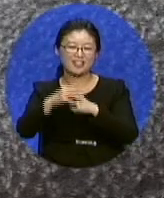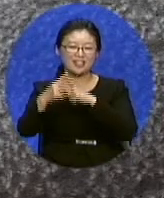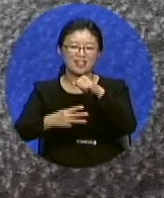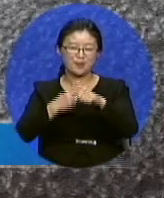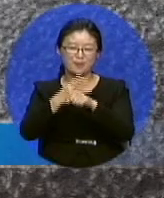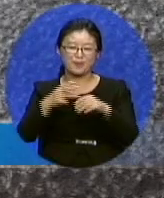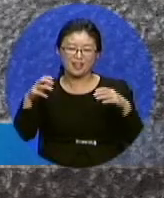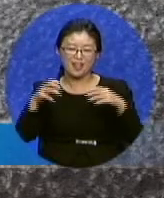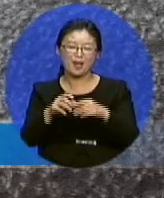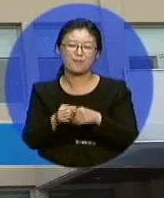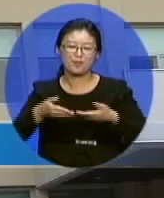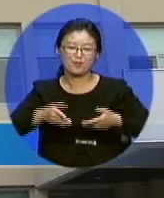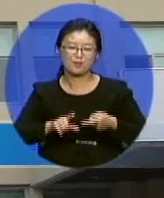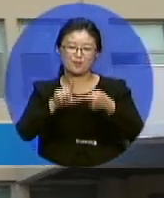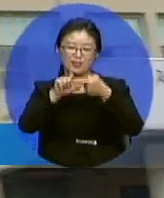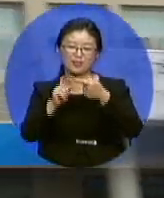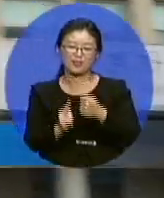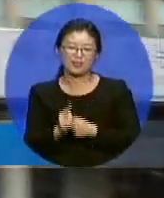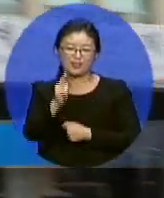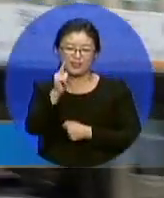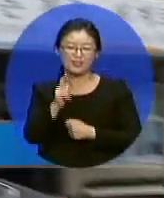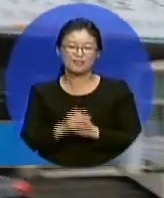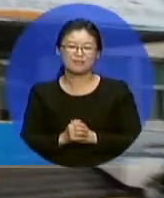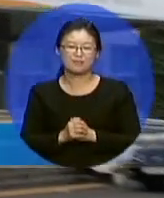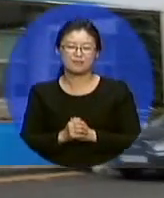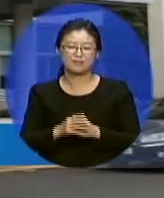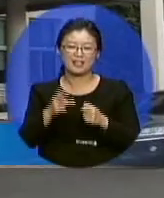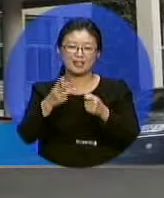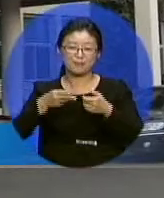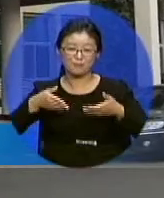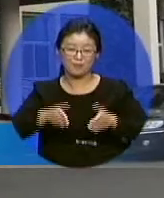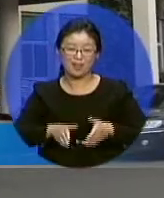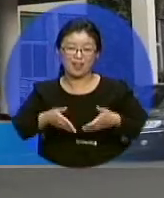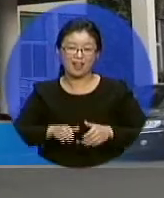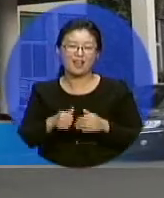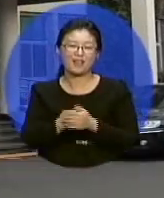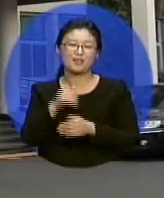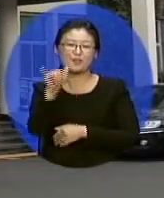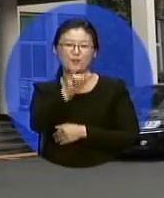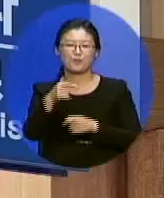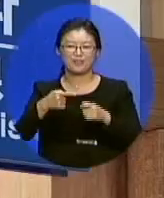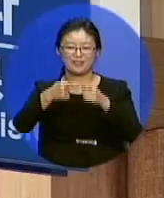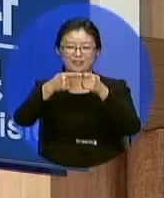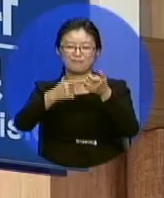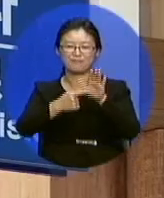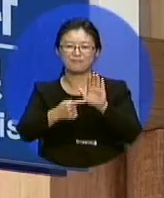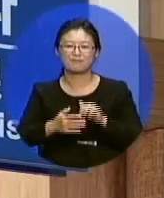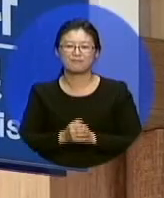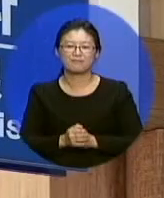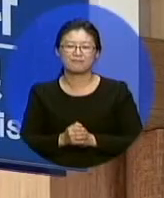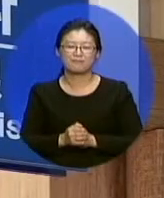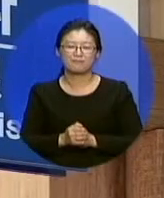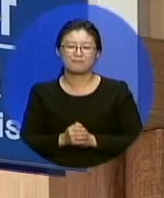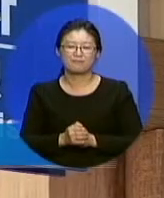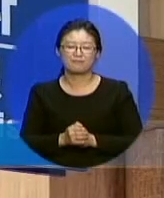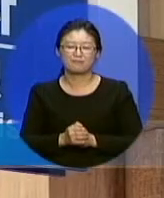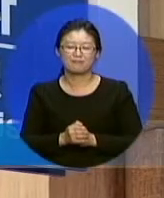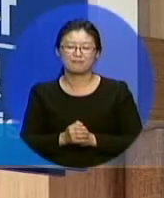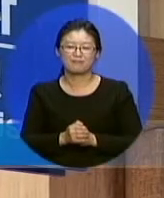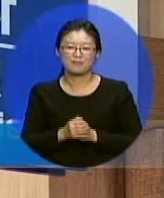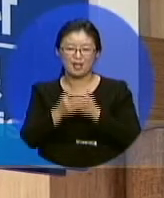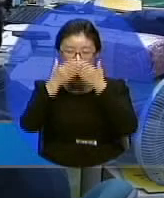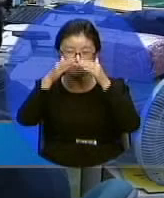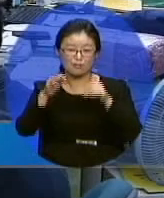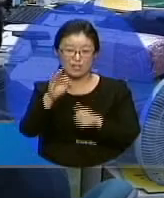합계 출산율이 지속적으로 증가하고 있고 셋째아 이상 출산율은 전국 1위로 나타났습니다. 이는 무상급식을